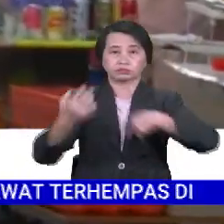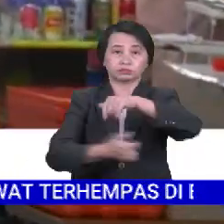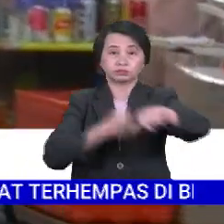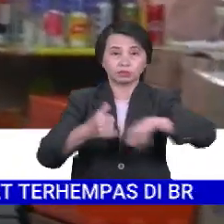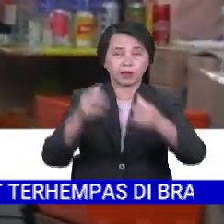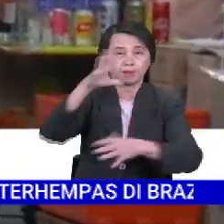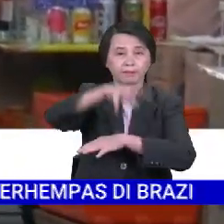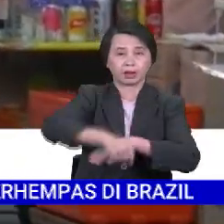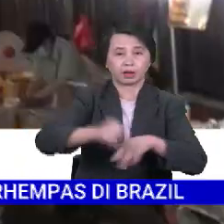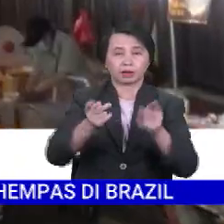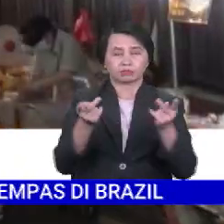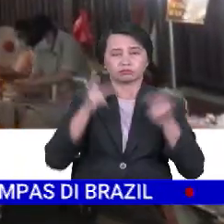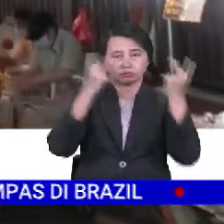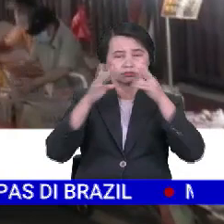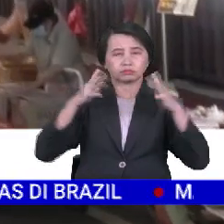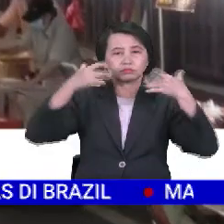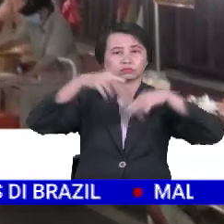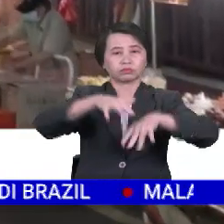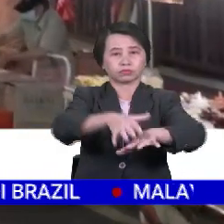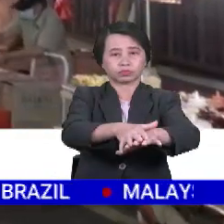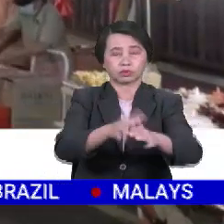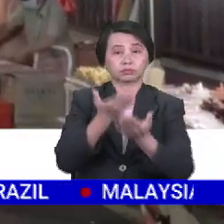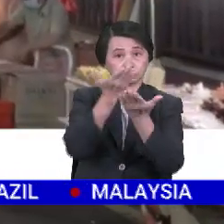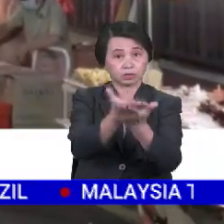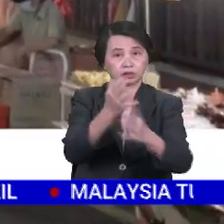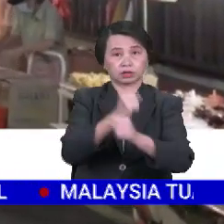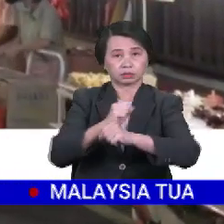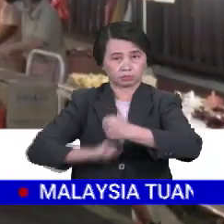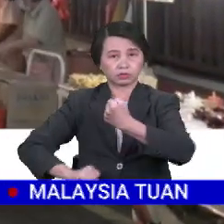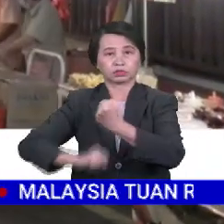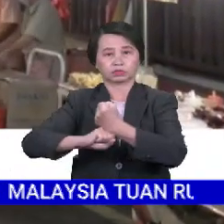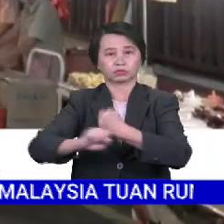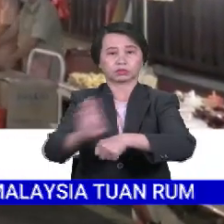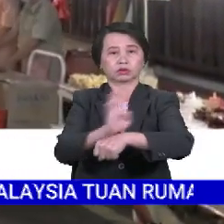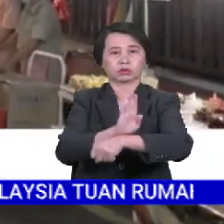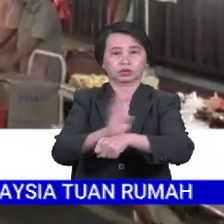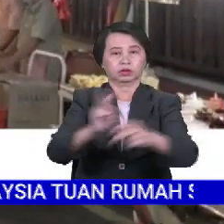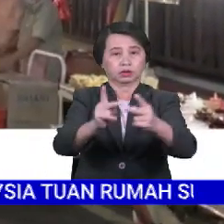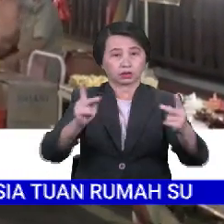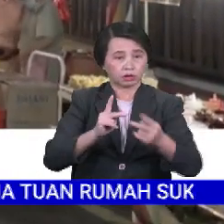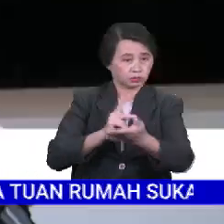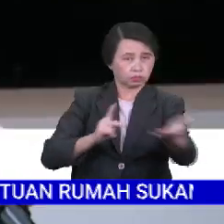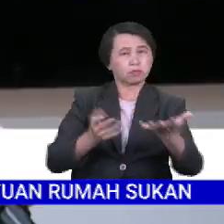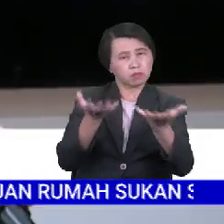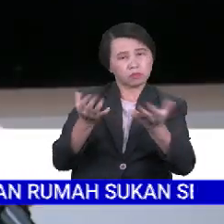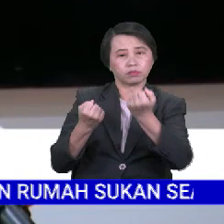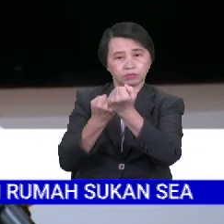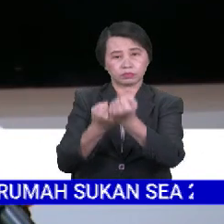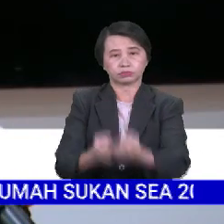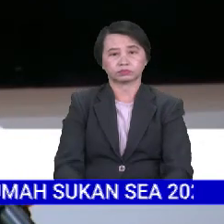di kawasan tumpuan pelancong berkenaan. Cadangan itu turut mendapat sokongan daripada peniaga di kawasan berkenaan. Ya,